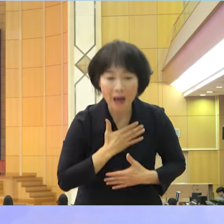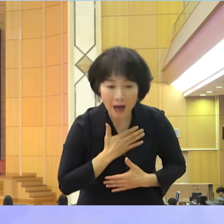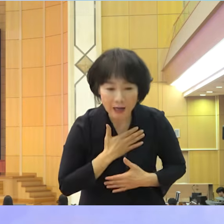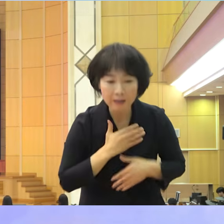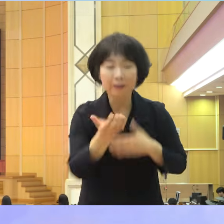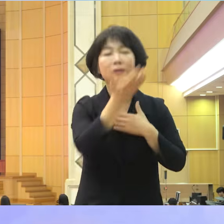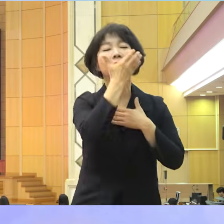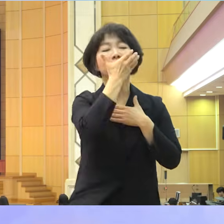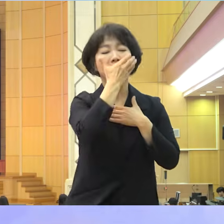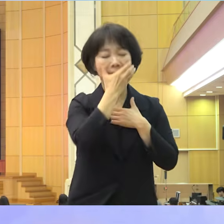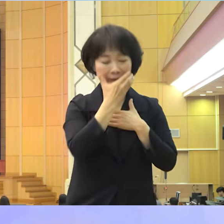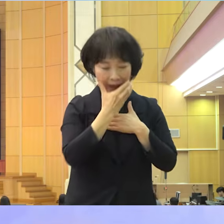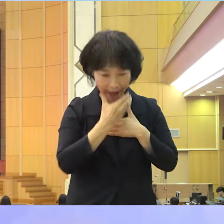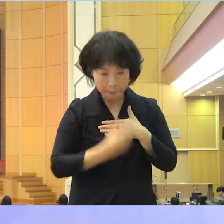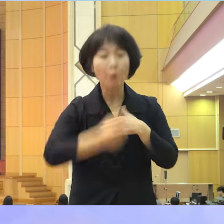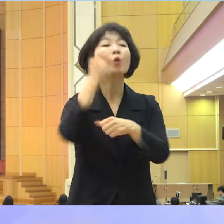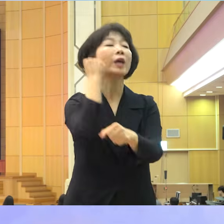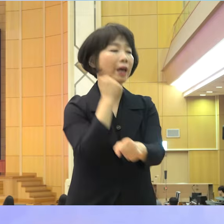나는